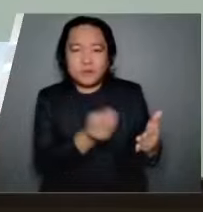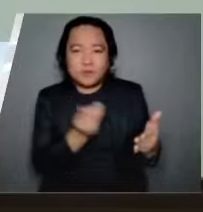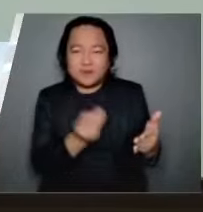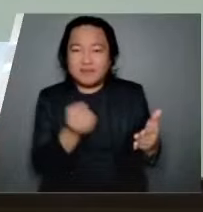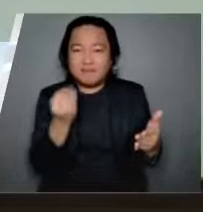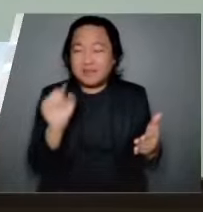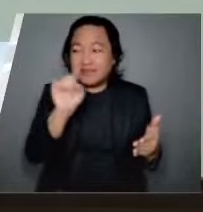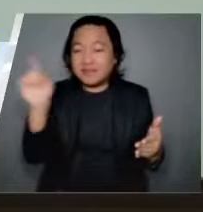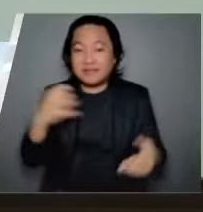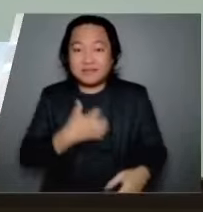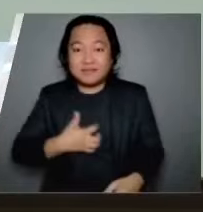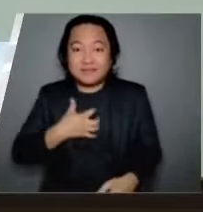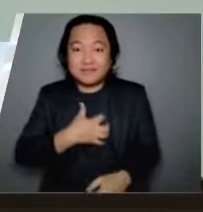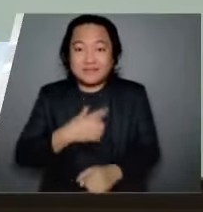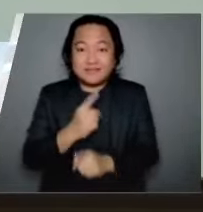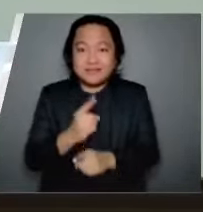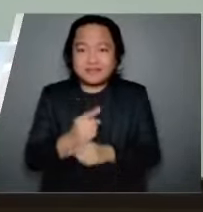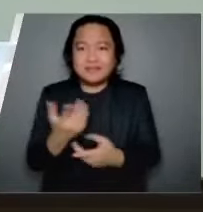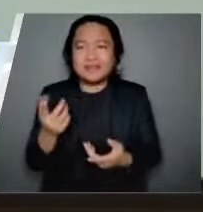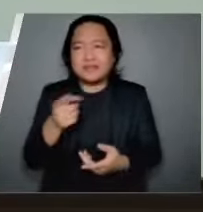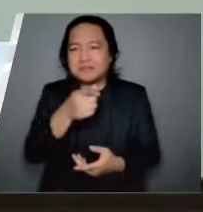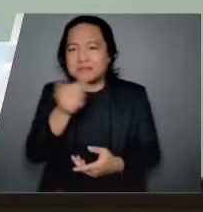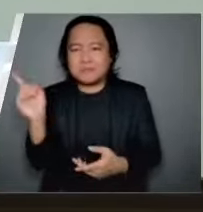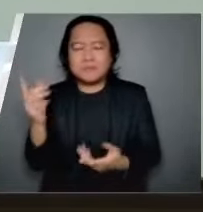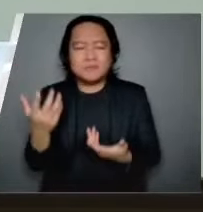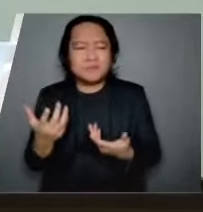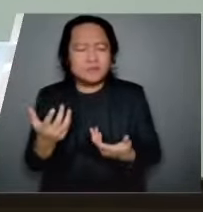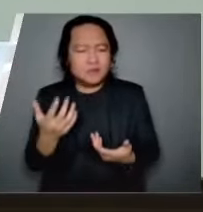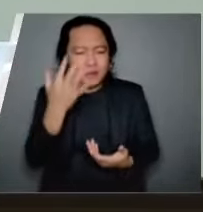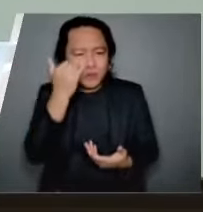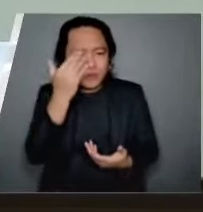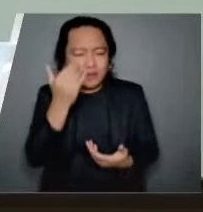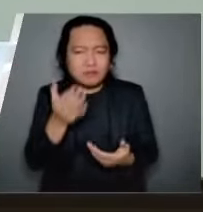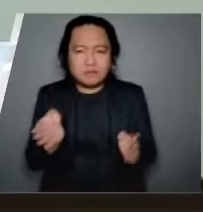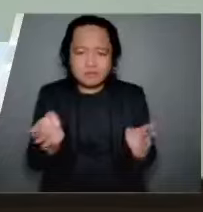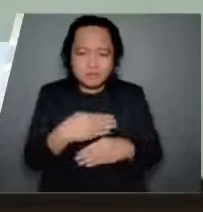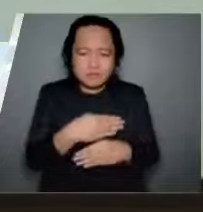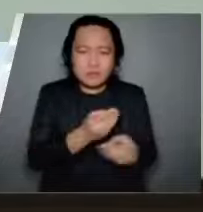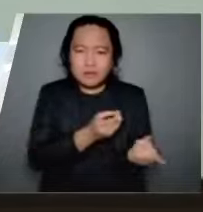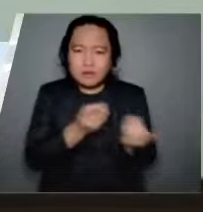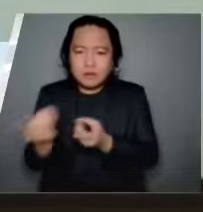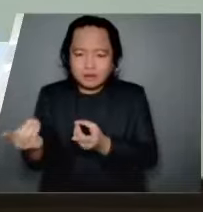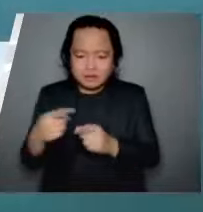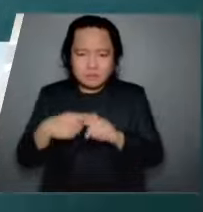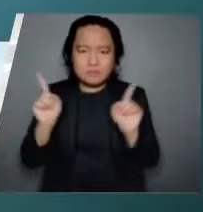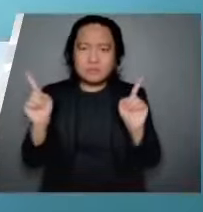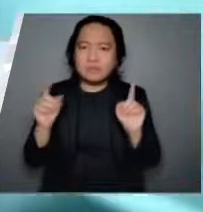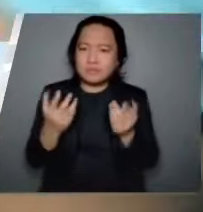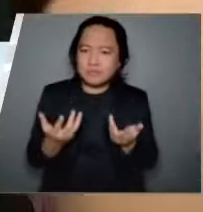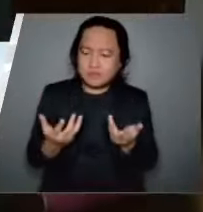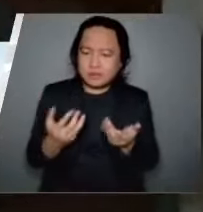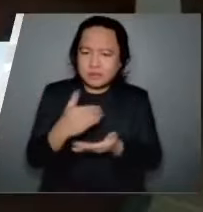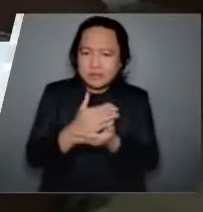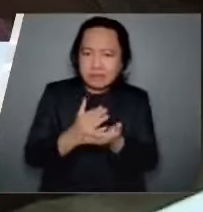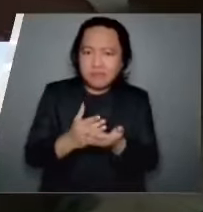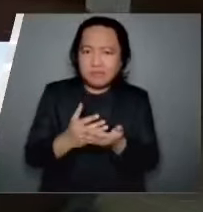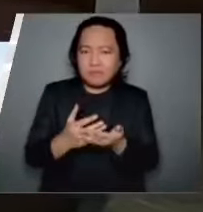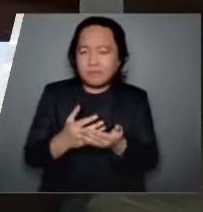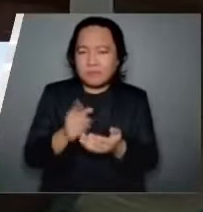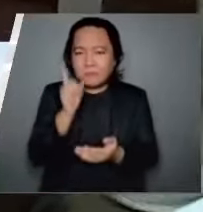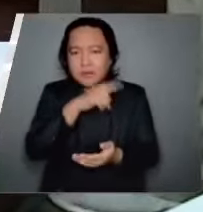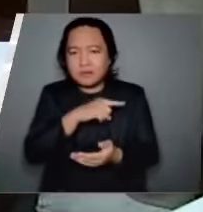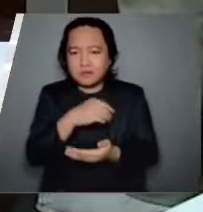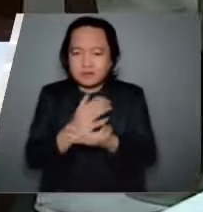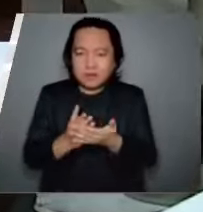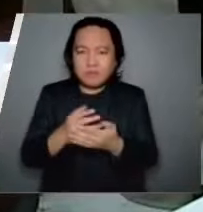yung nare-receive nilang package ay hindi tama or wrong items, iba bato pa. Halos 4 milyong piso raw